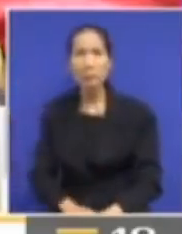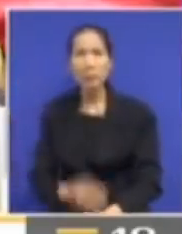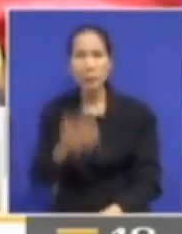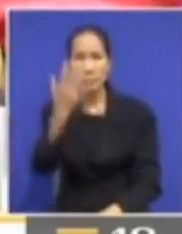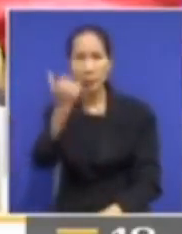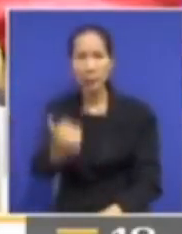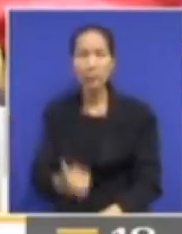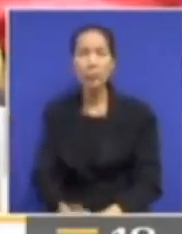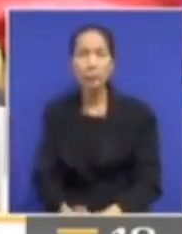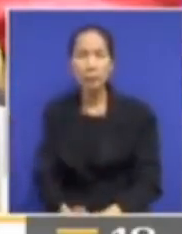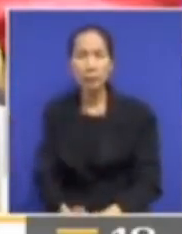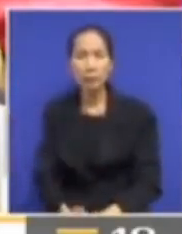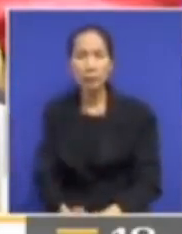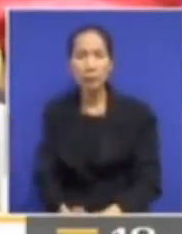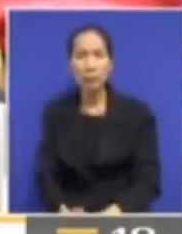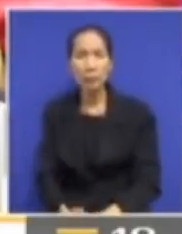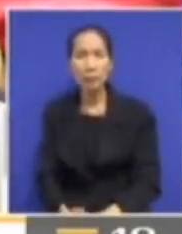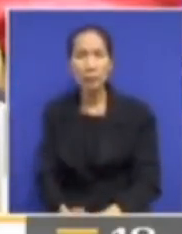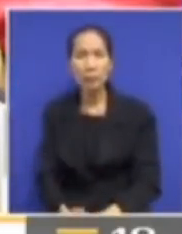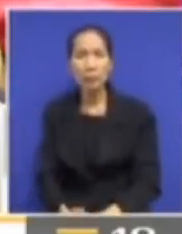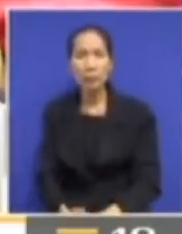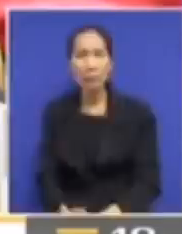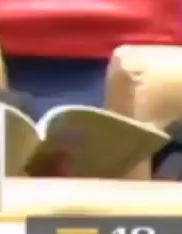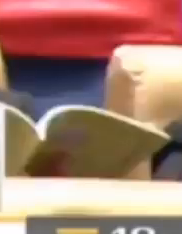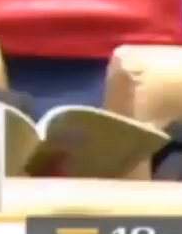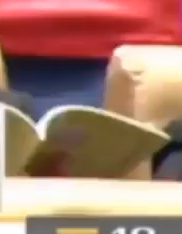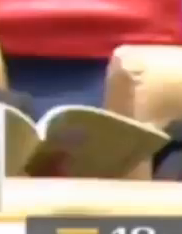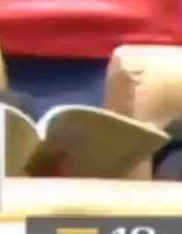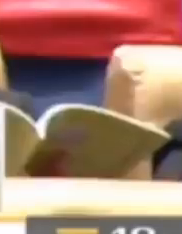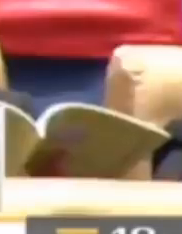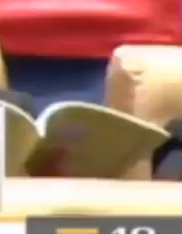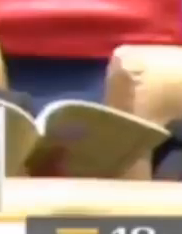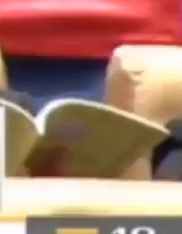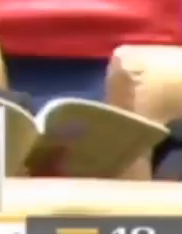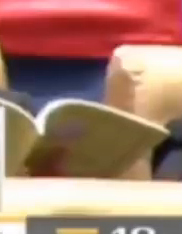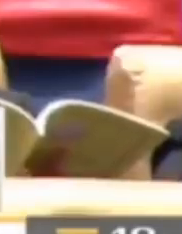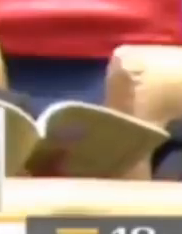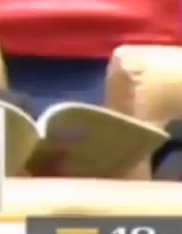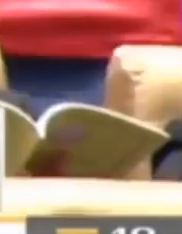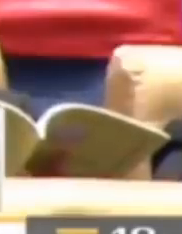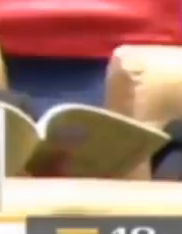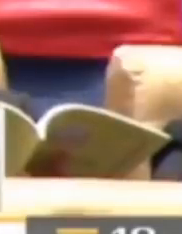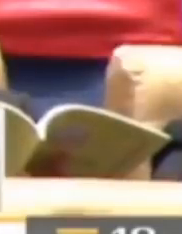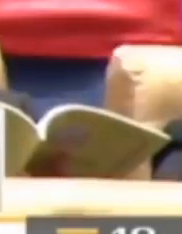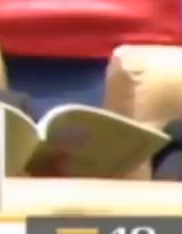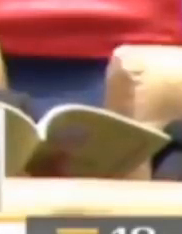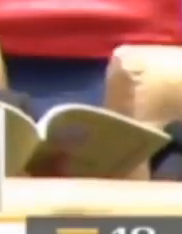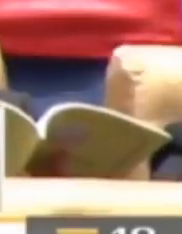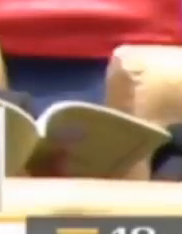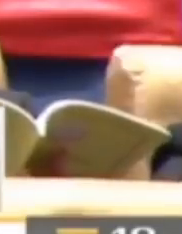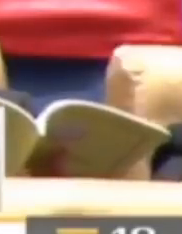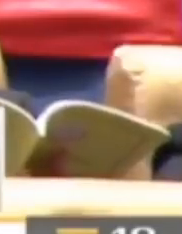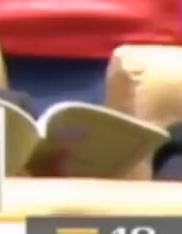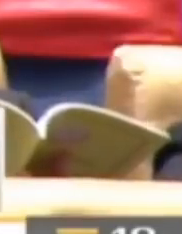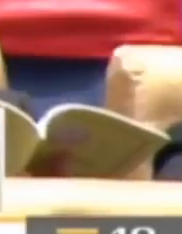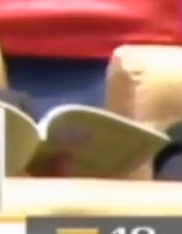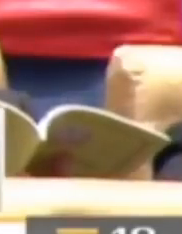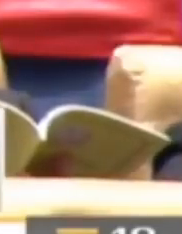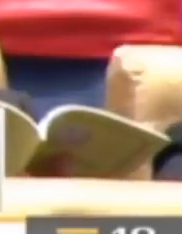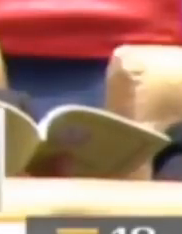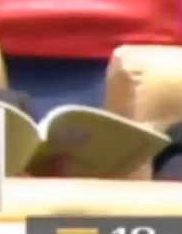แต่ก่อนการยึดอำนาจนะครับท่านพงศ์คอยจะจำได้เมื่อปี